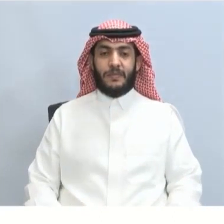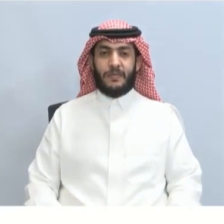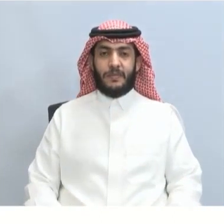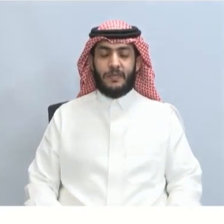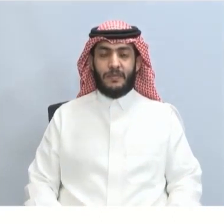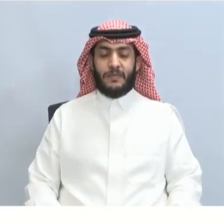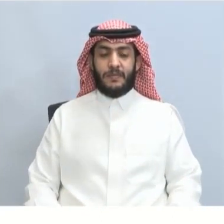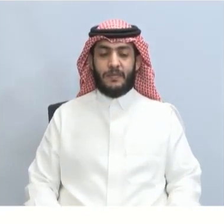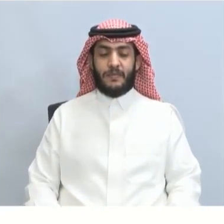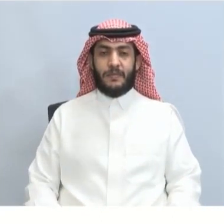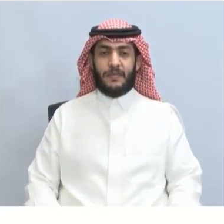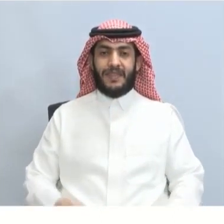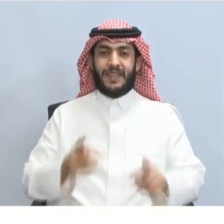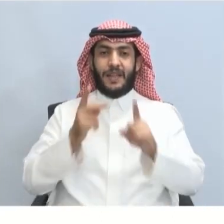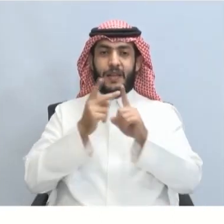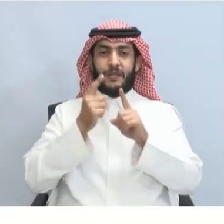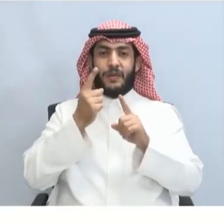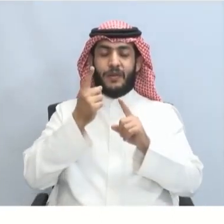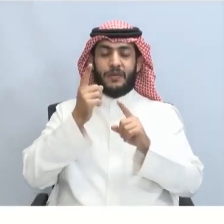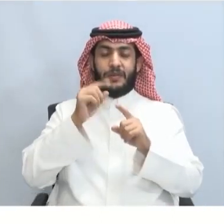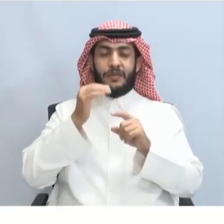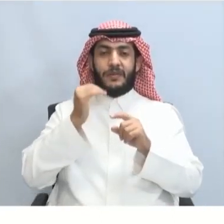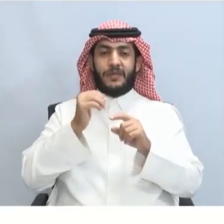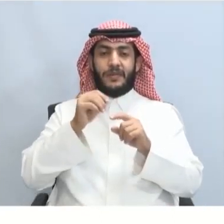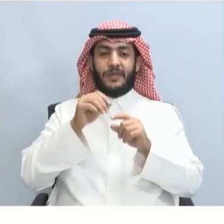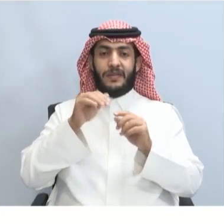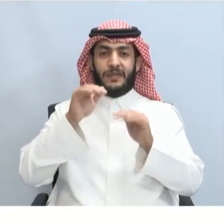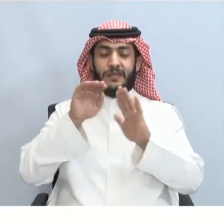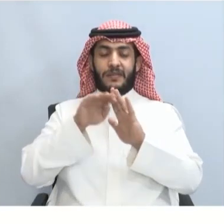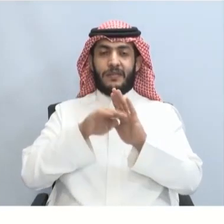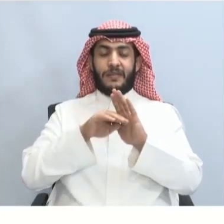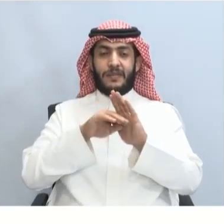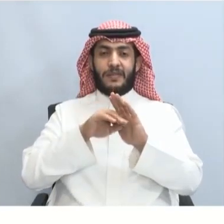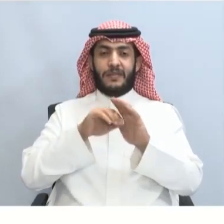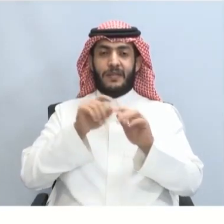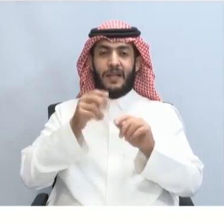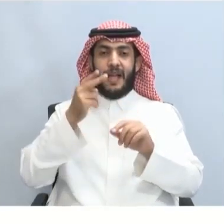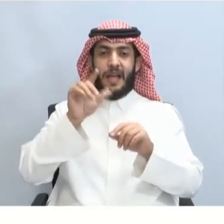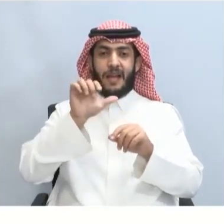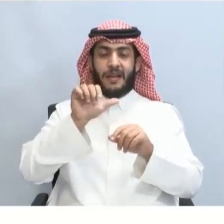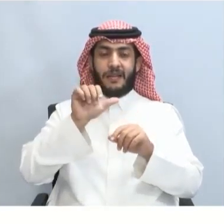هي اتش1 وبي 1 نلاحظها في المتصفح كيف طريقه